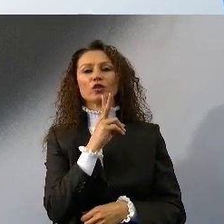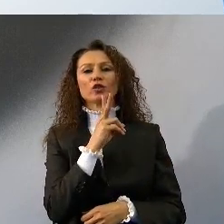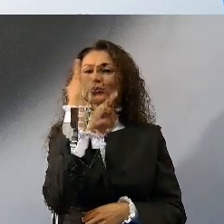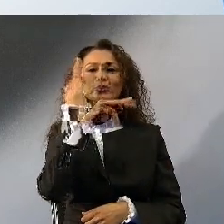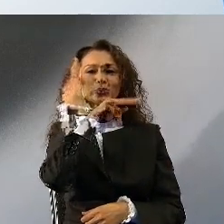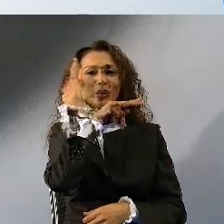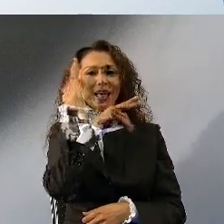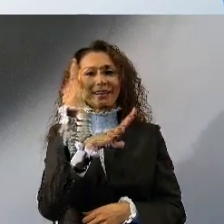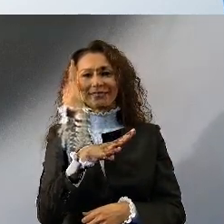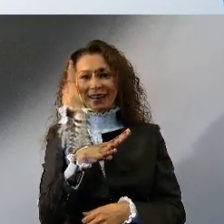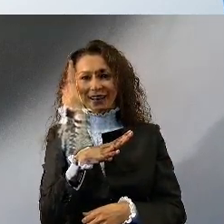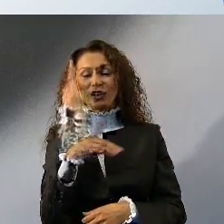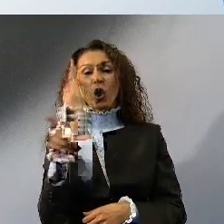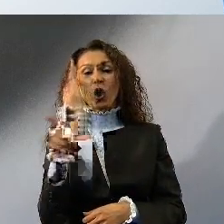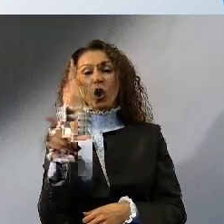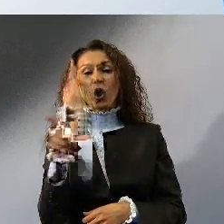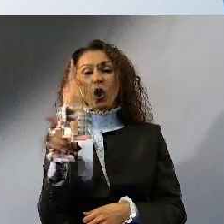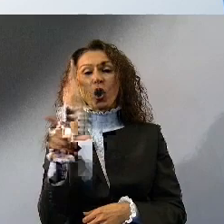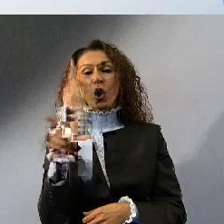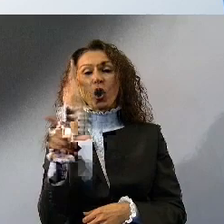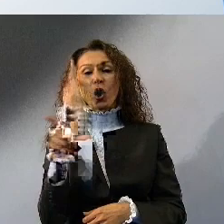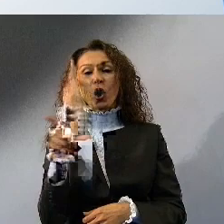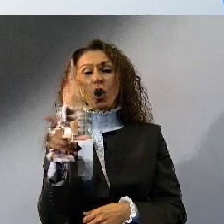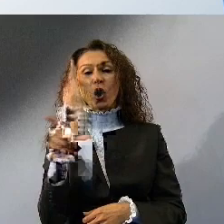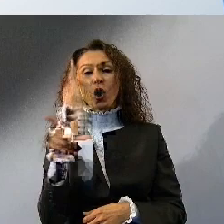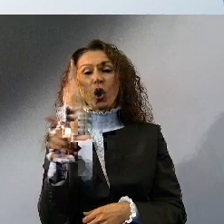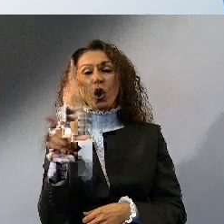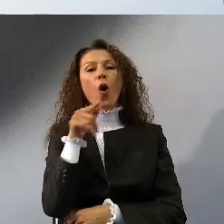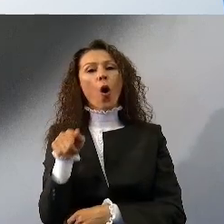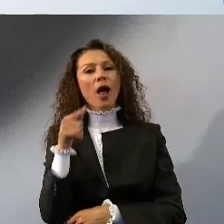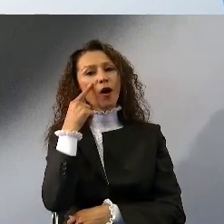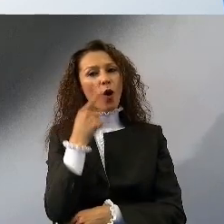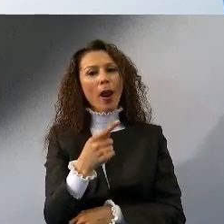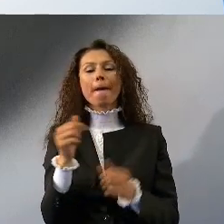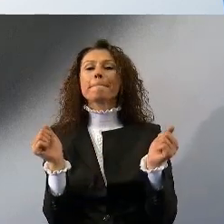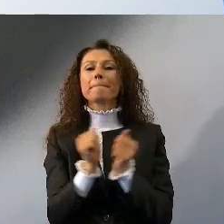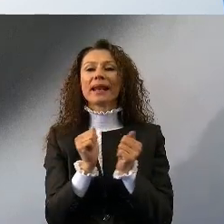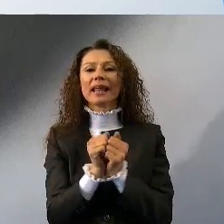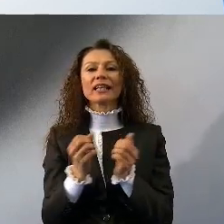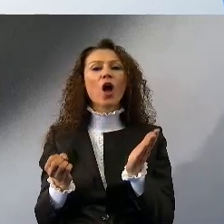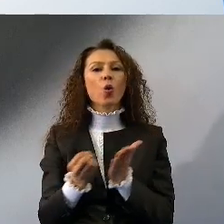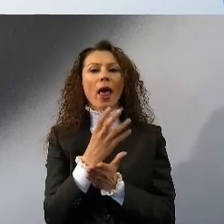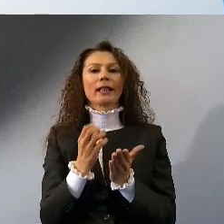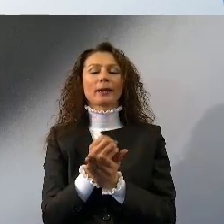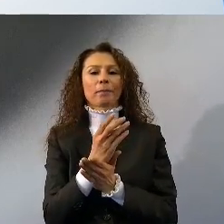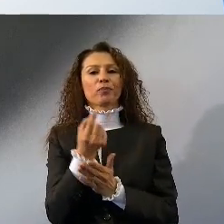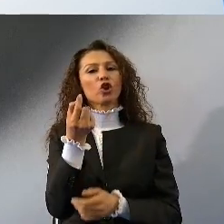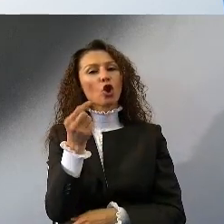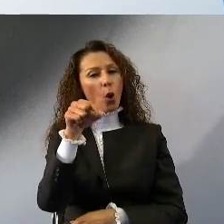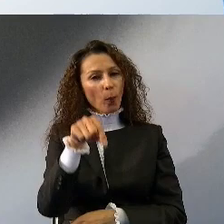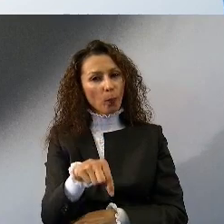güler. O insanı tanırsınız, bilirsiniz ve ona göre birlikte bir üretim tesis edersiniz. Tohum